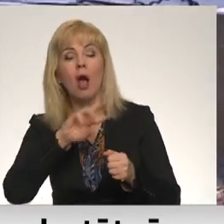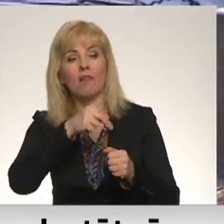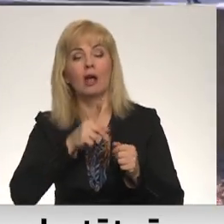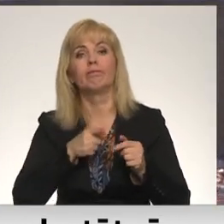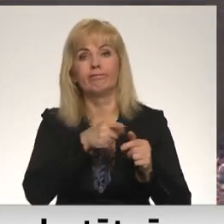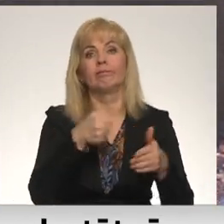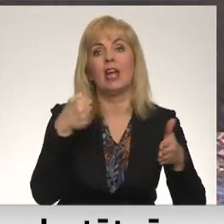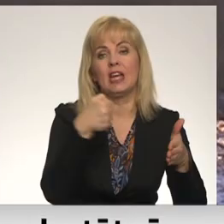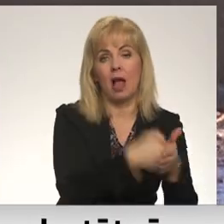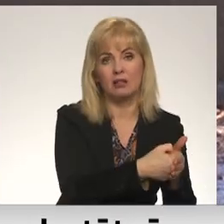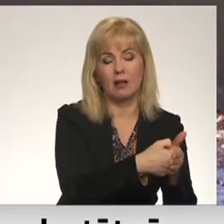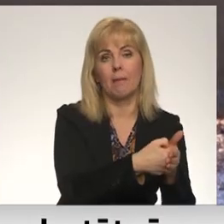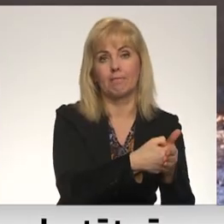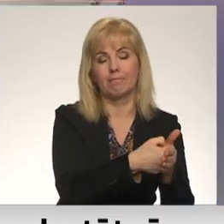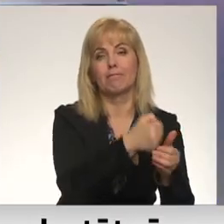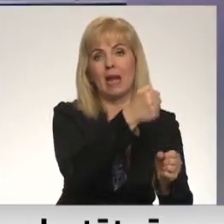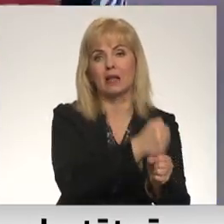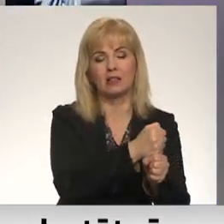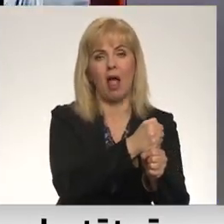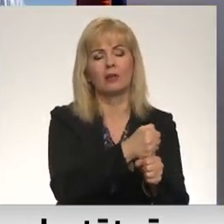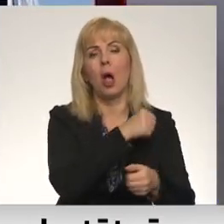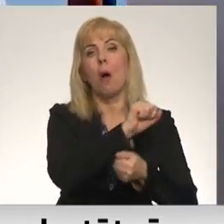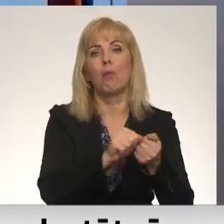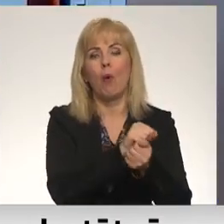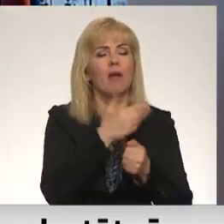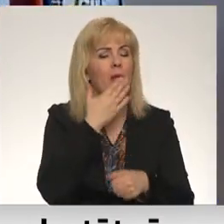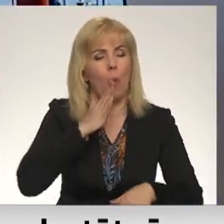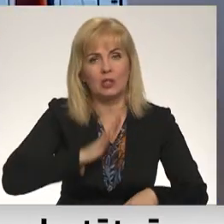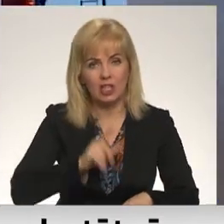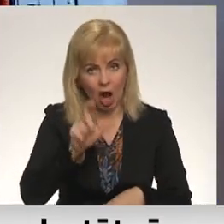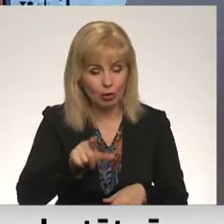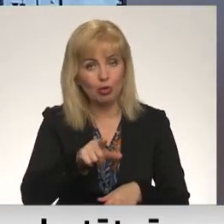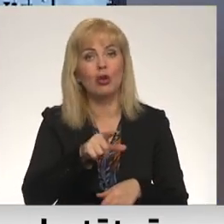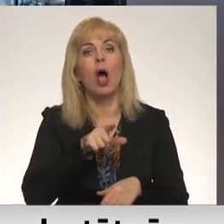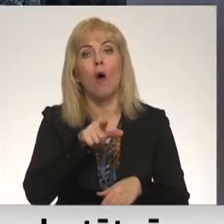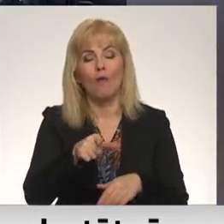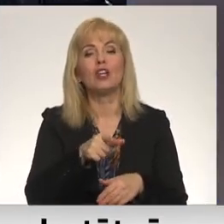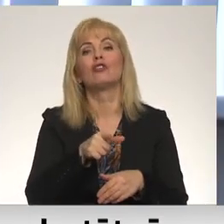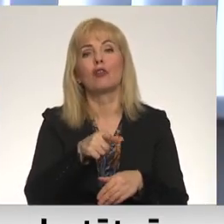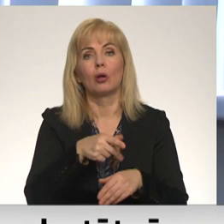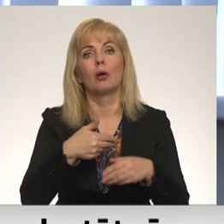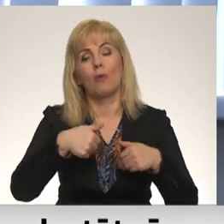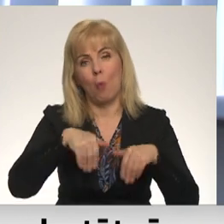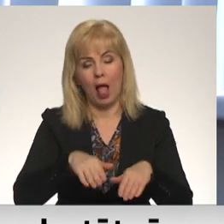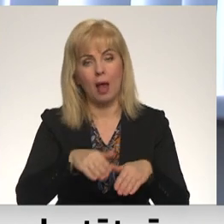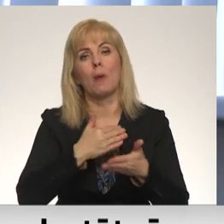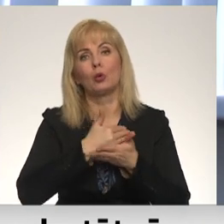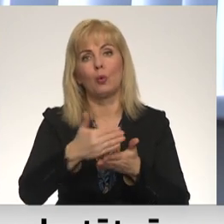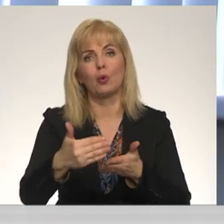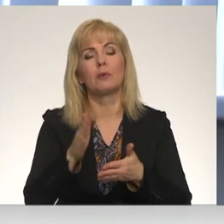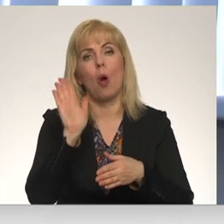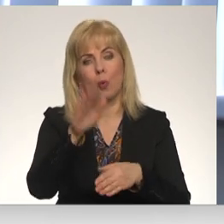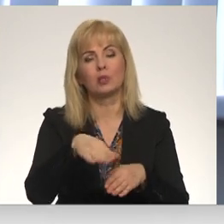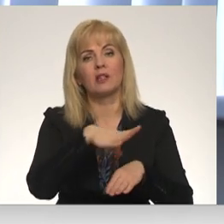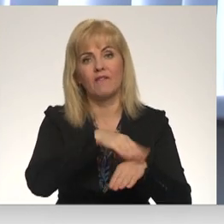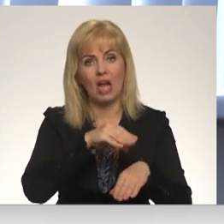piestātnē, to bojājot. Cietušo nebija, un kapteins pieņēma lēmumu reisu turpināt virzienā uz Zviedriju. Tā kā pasažieri viss varēja